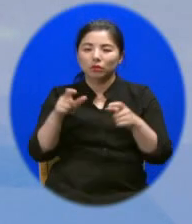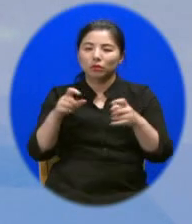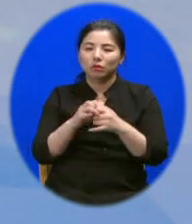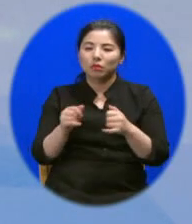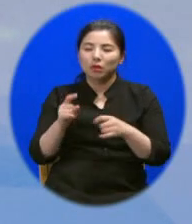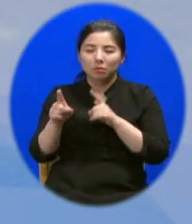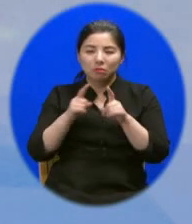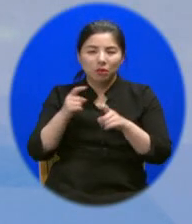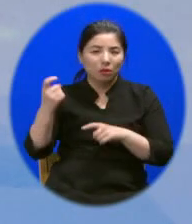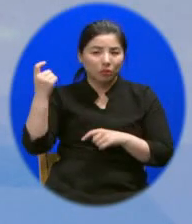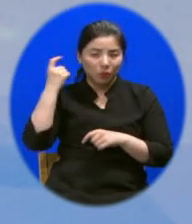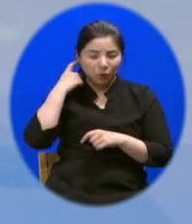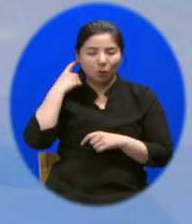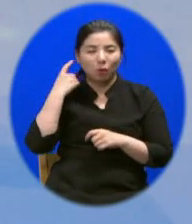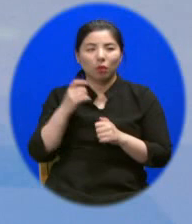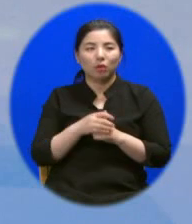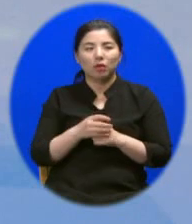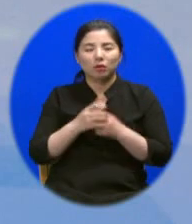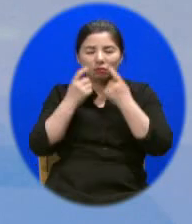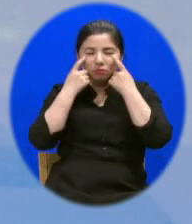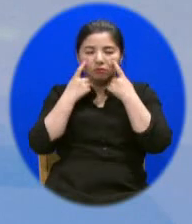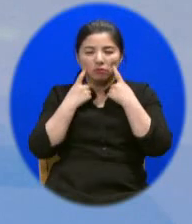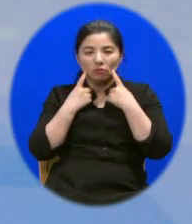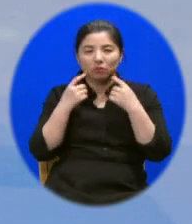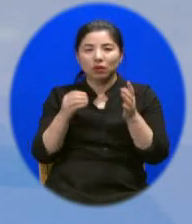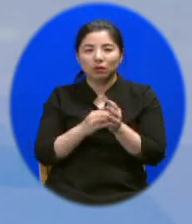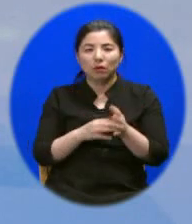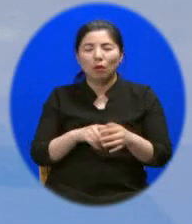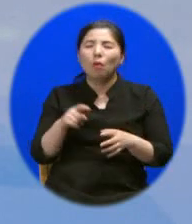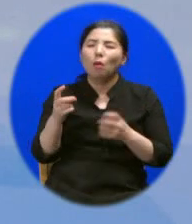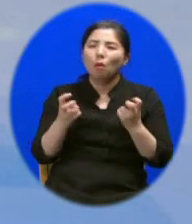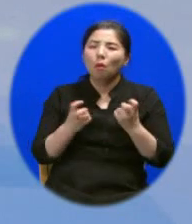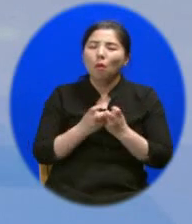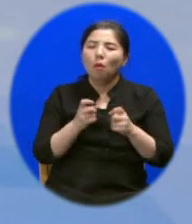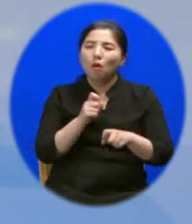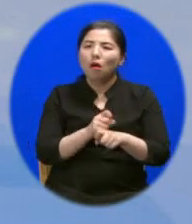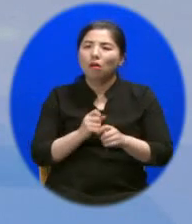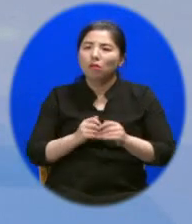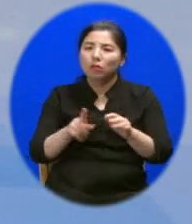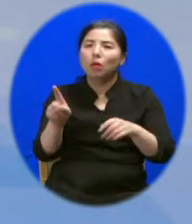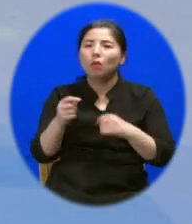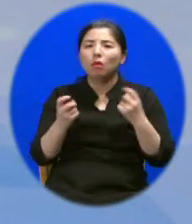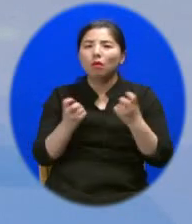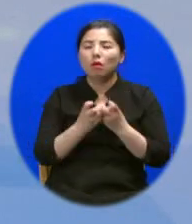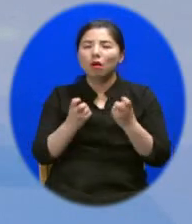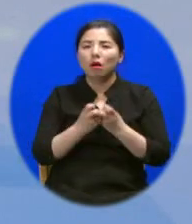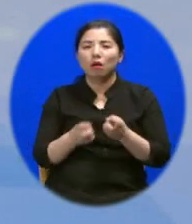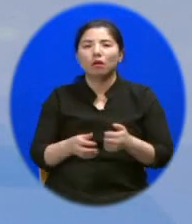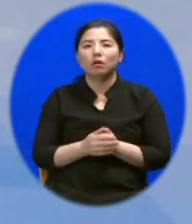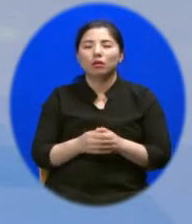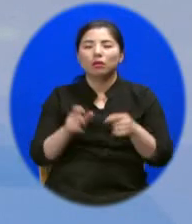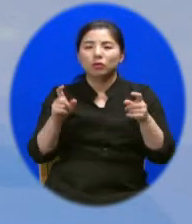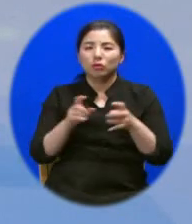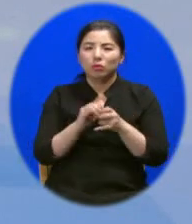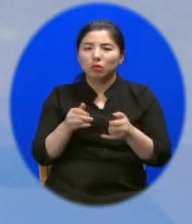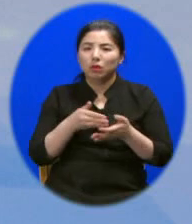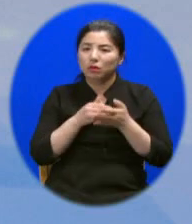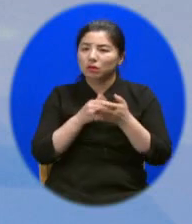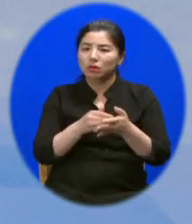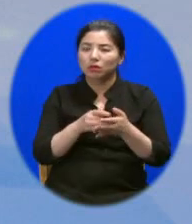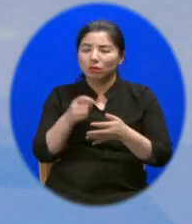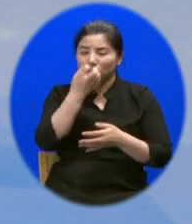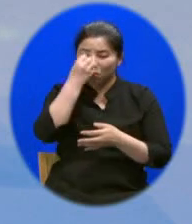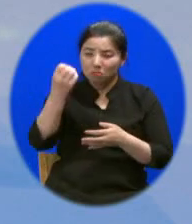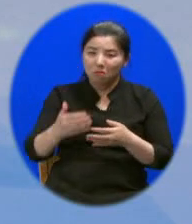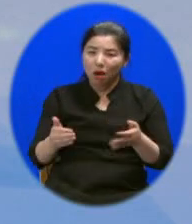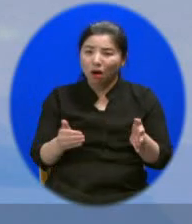분들의 말씀을 들으면서 눈물이 났습니다 어떻게 행정절차를 이렇게 진행할 수가 있을까 주민의 의견이 이렇게